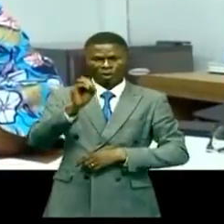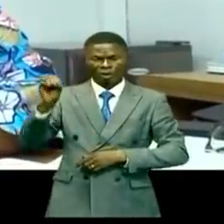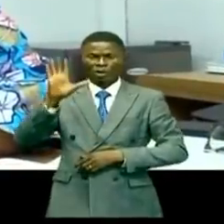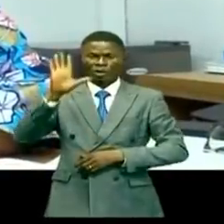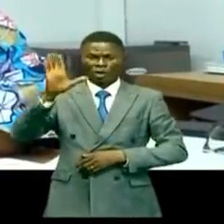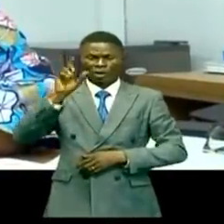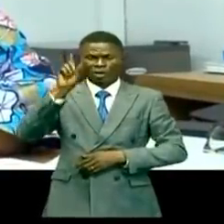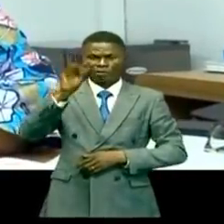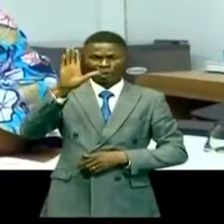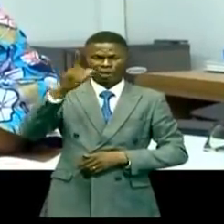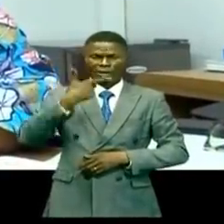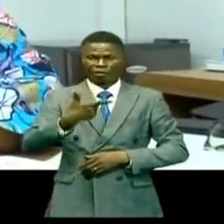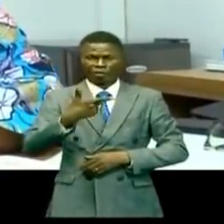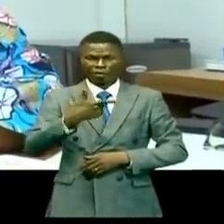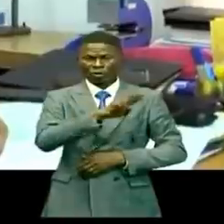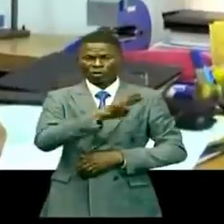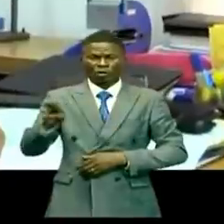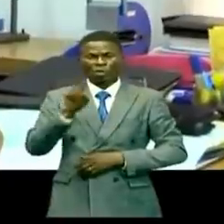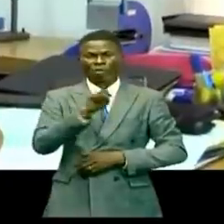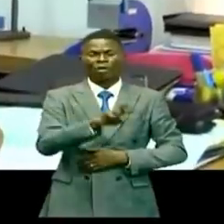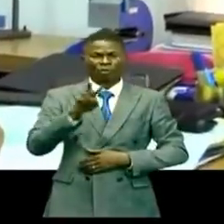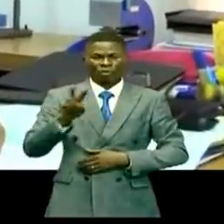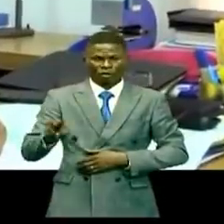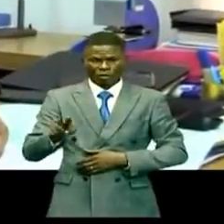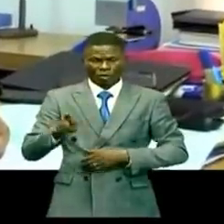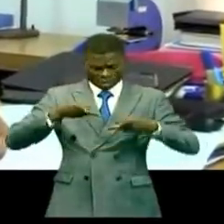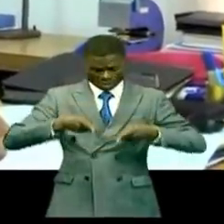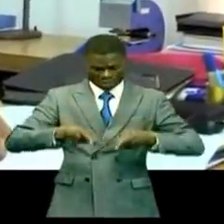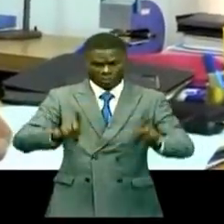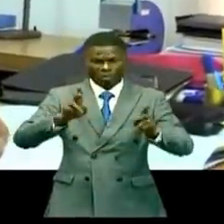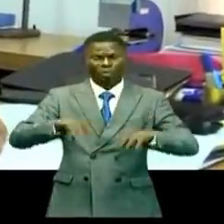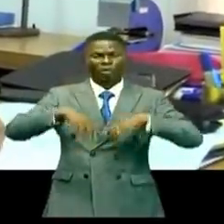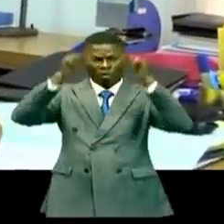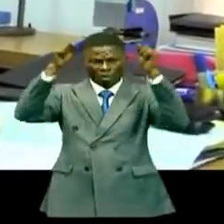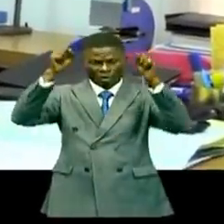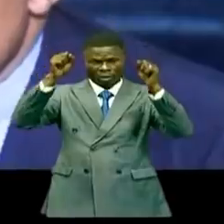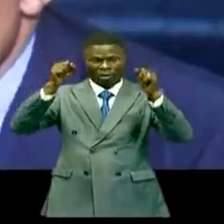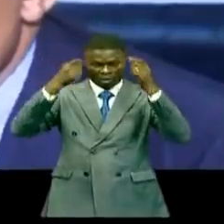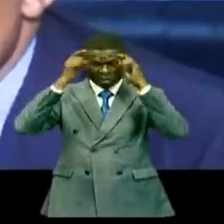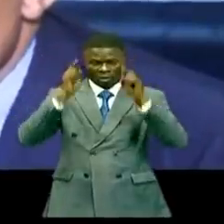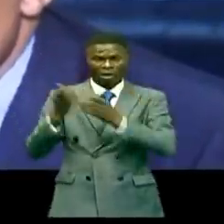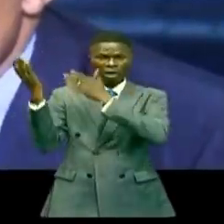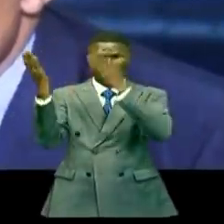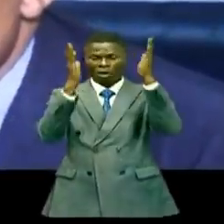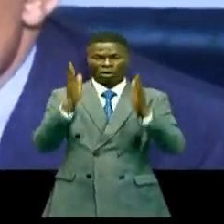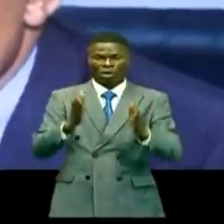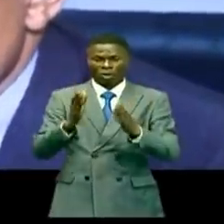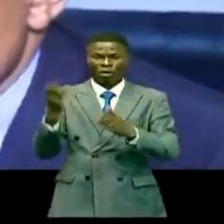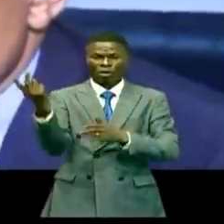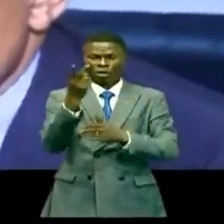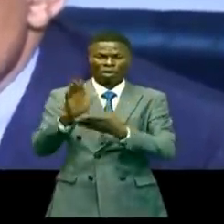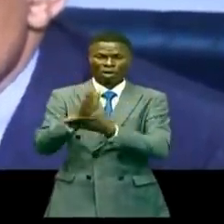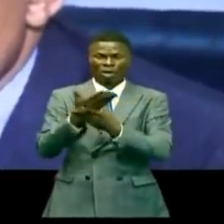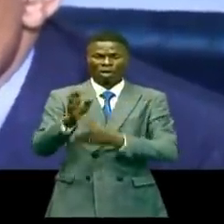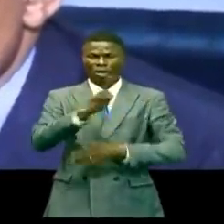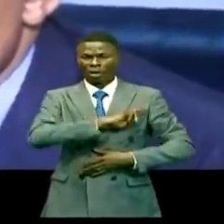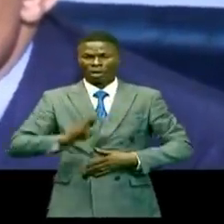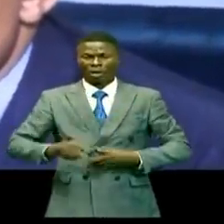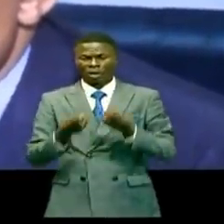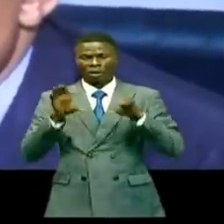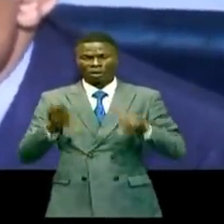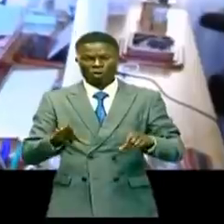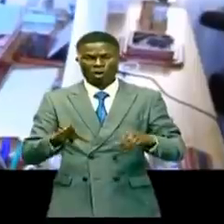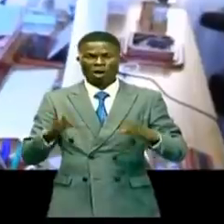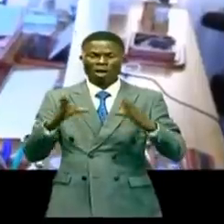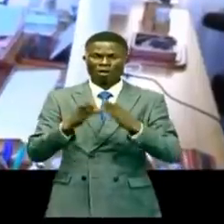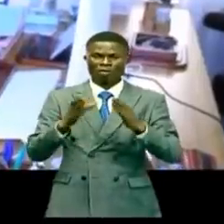22-005 du 25 février 2022 autorisant la ratification de l'accord commercial bilatéral entre la République démocratique du